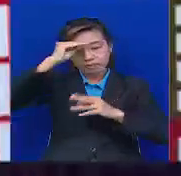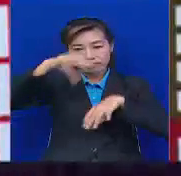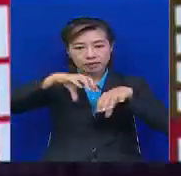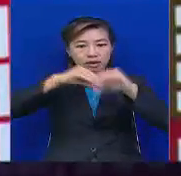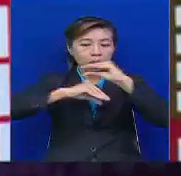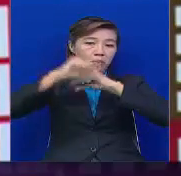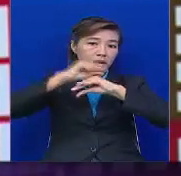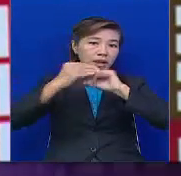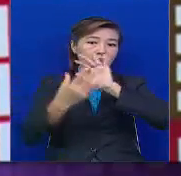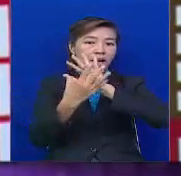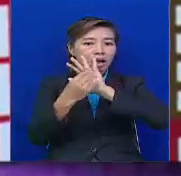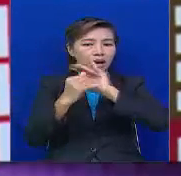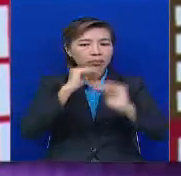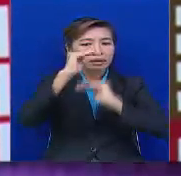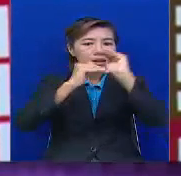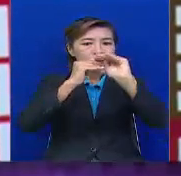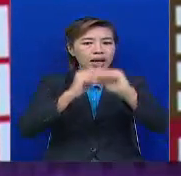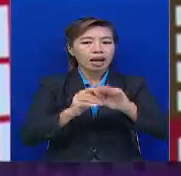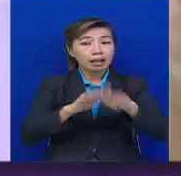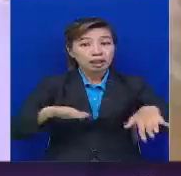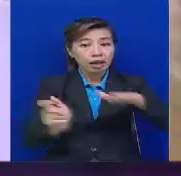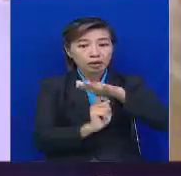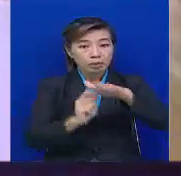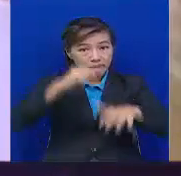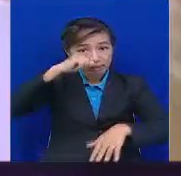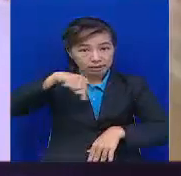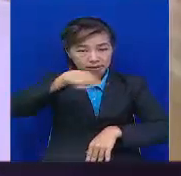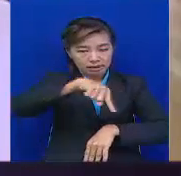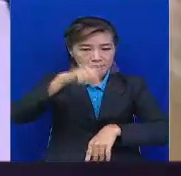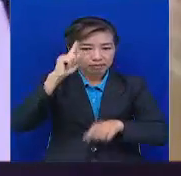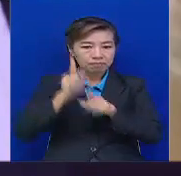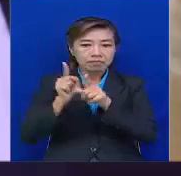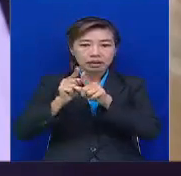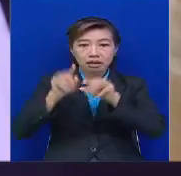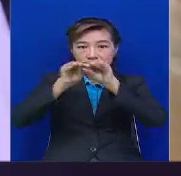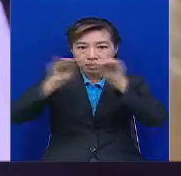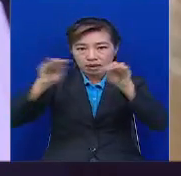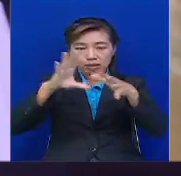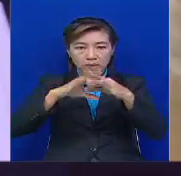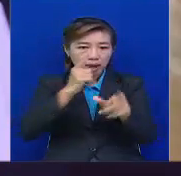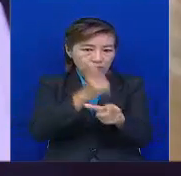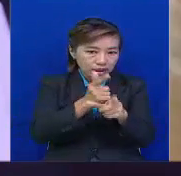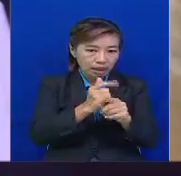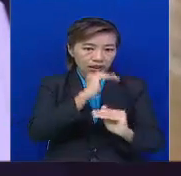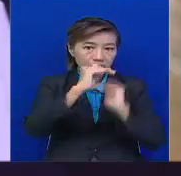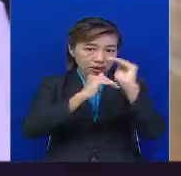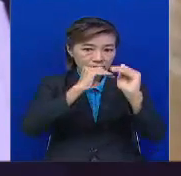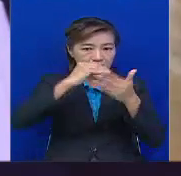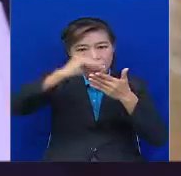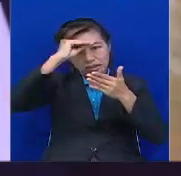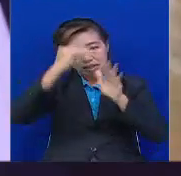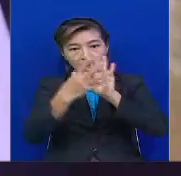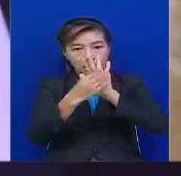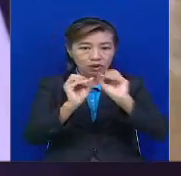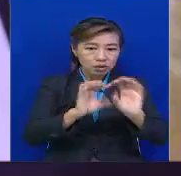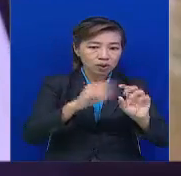าเด็กระดับปฐมวัยไทยสู่มาตรฐานอาเซียนด้วยการกำหนดมาตรฐานในการเลี้ยงดูการพัฒนาและการให้การศึกษาแก่เด็กป